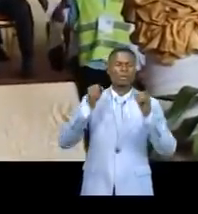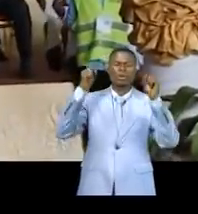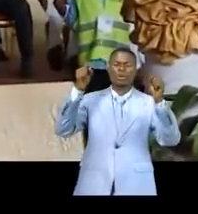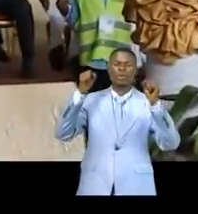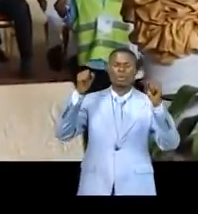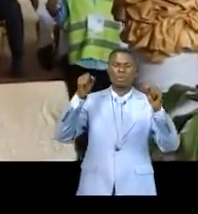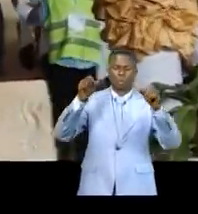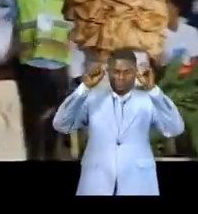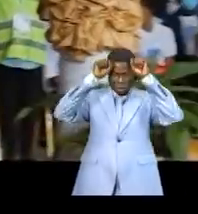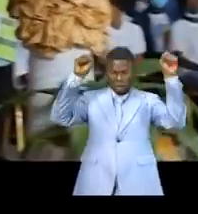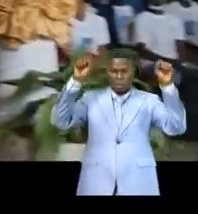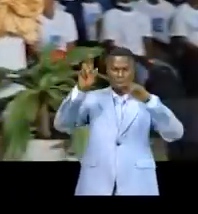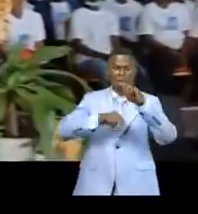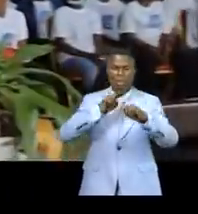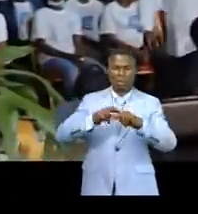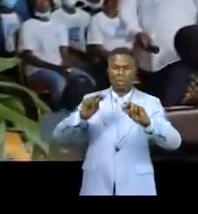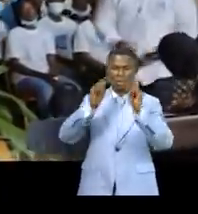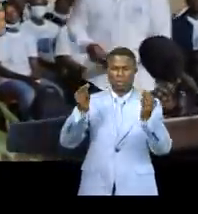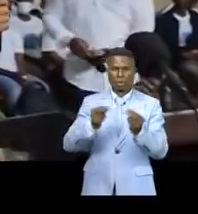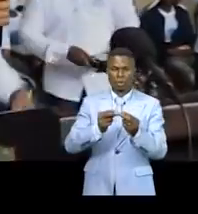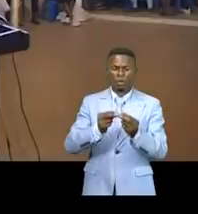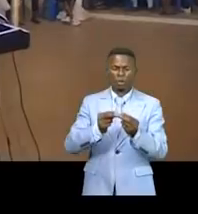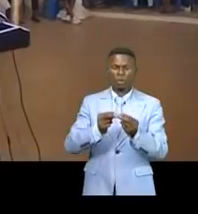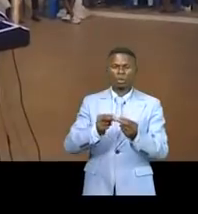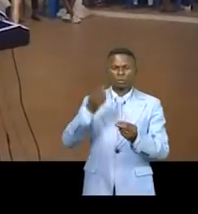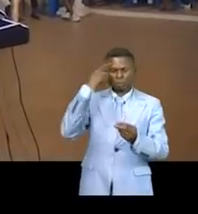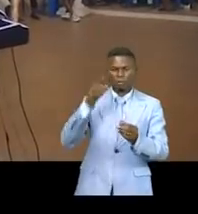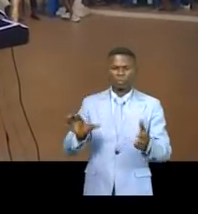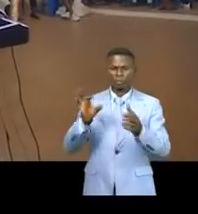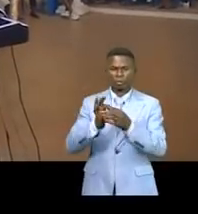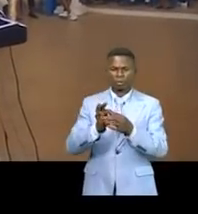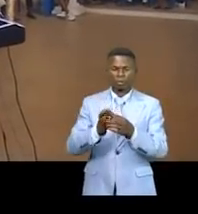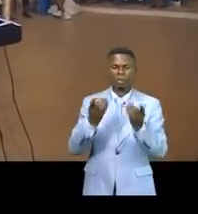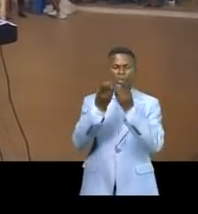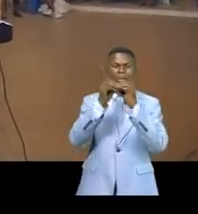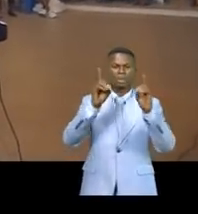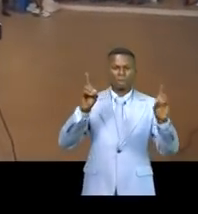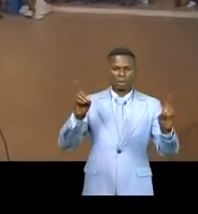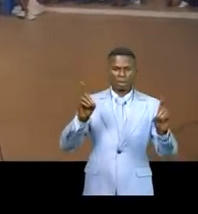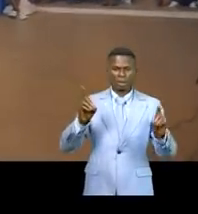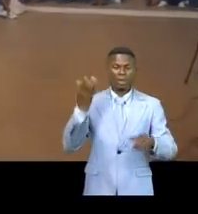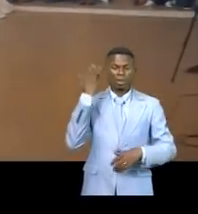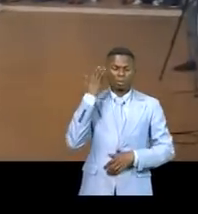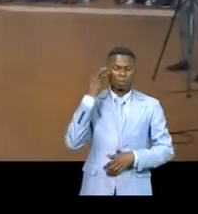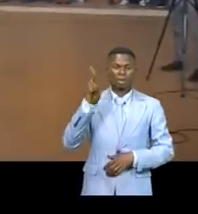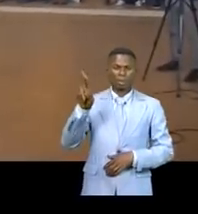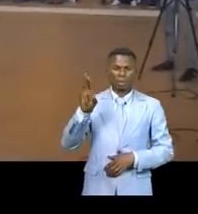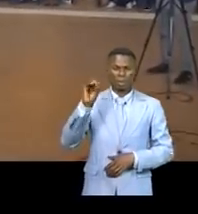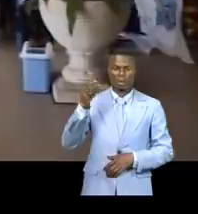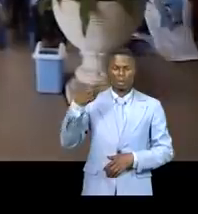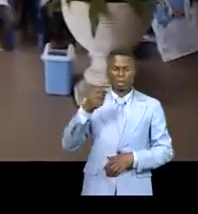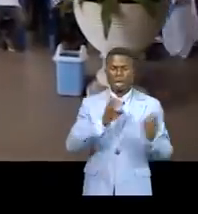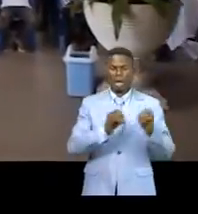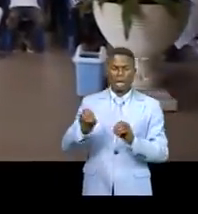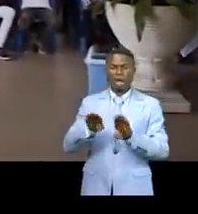C'est le président national du mouvement chrétien pour la solidarité et la démocratie, Roger Mouaka, qui a présidé cette